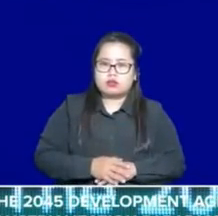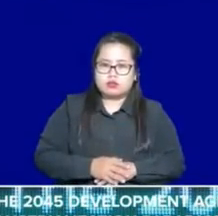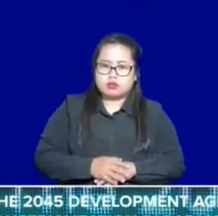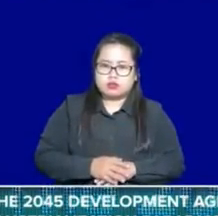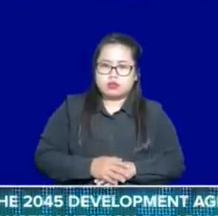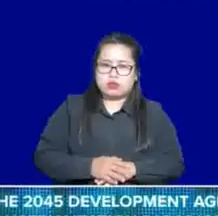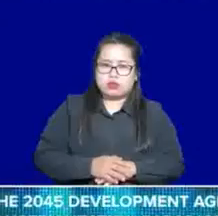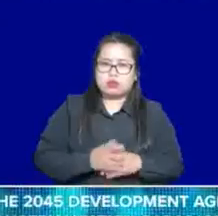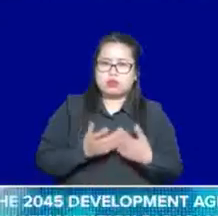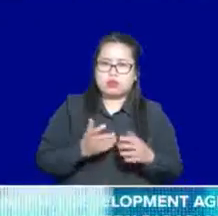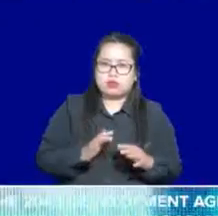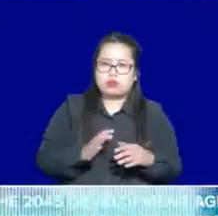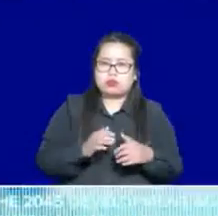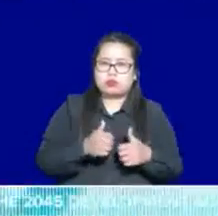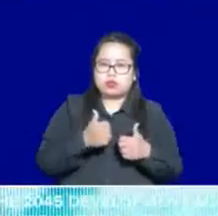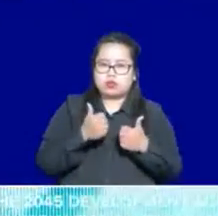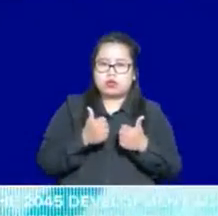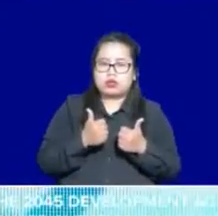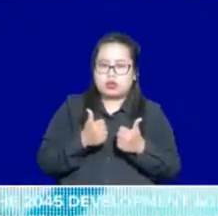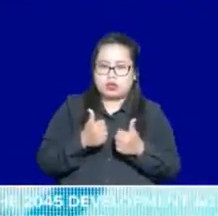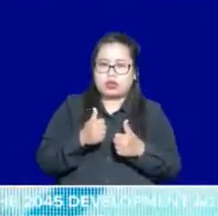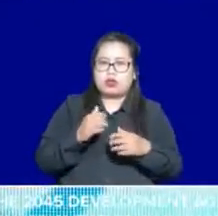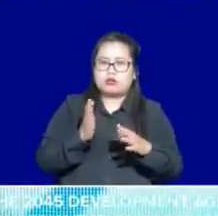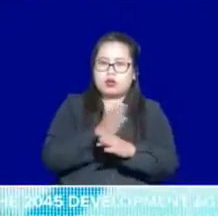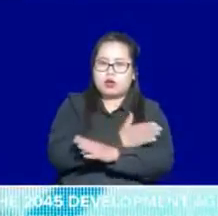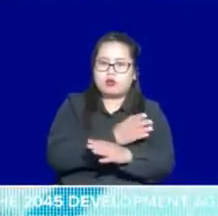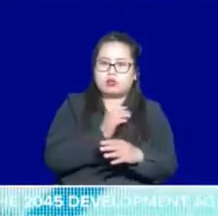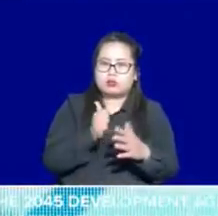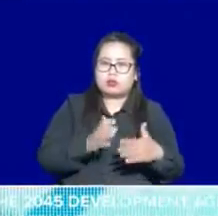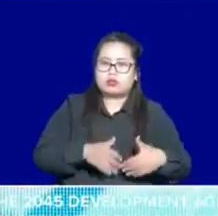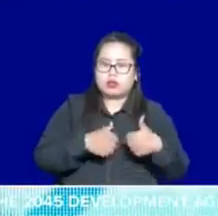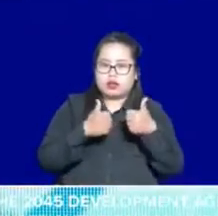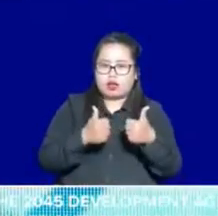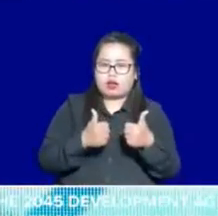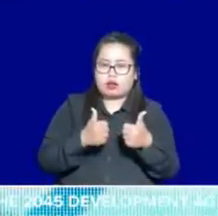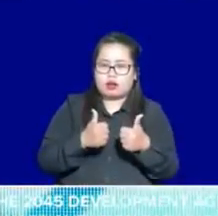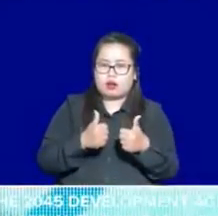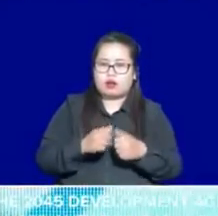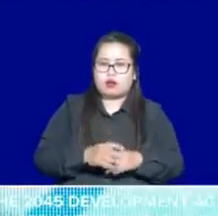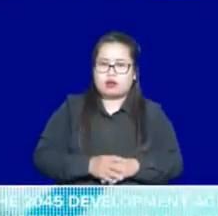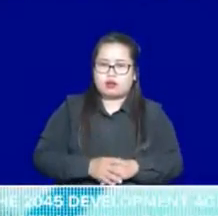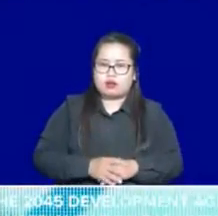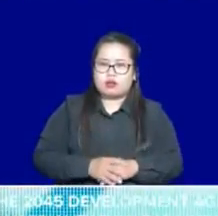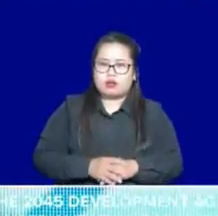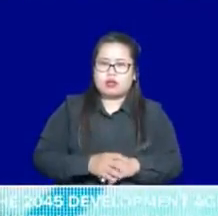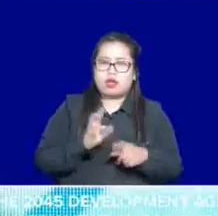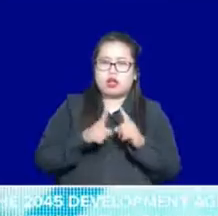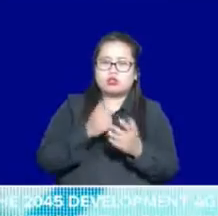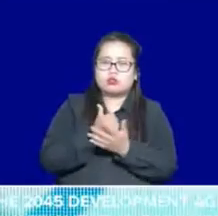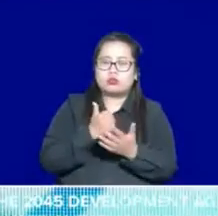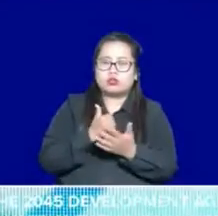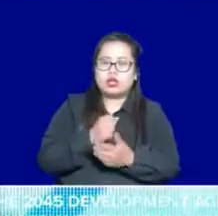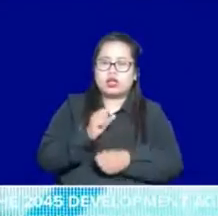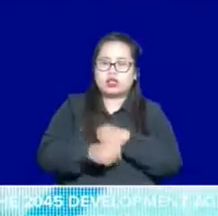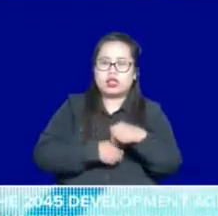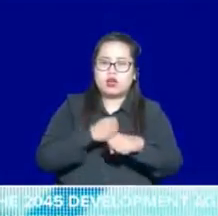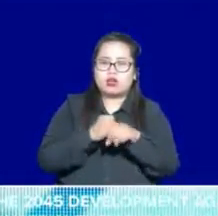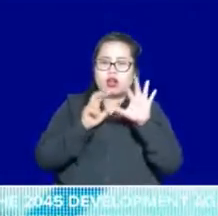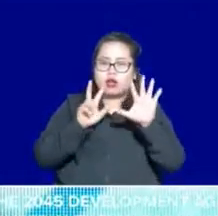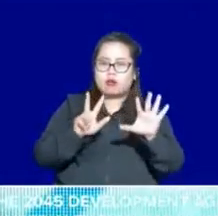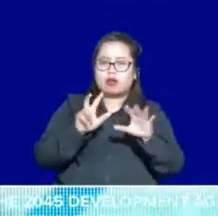middle income. Pada tahun, seingat saya pada waktu itu sebenarnya tahun